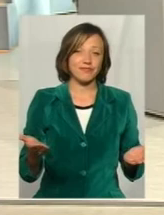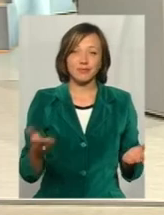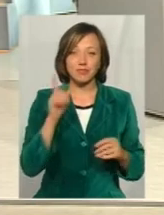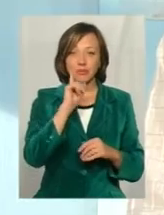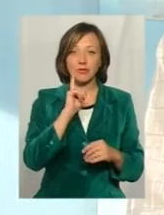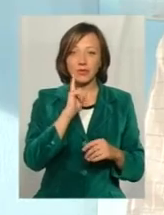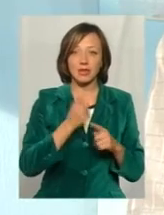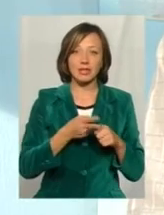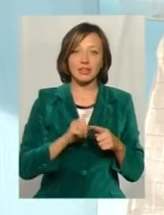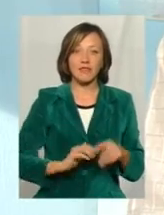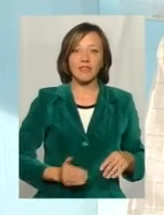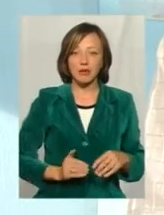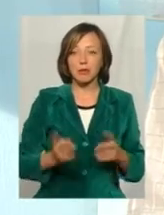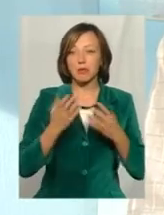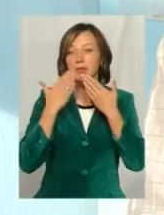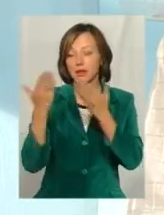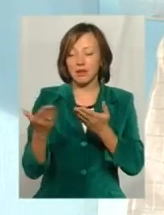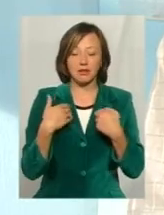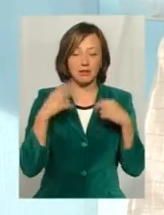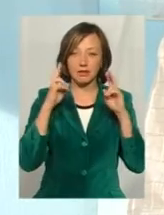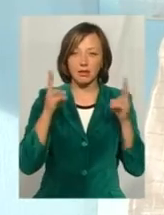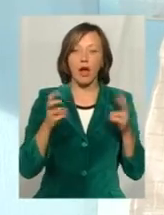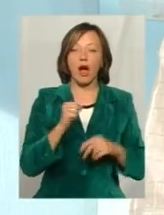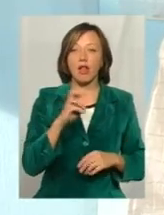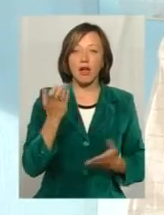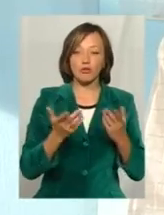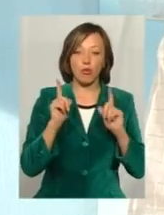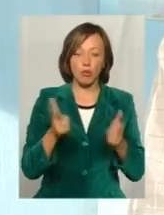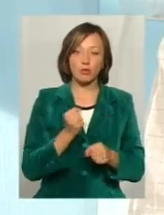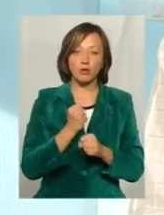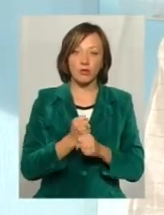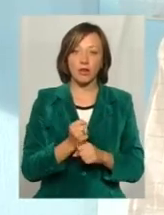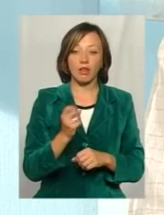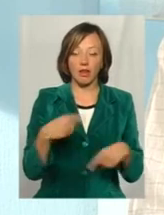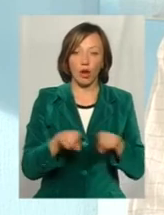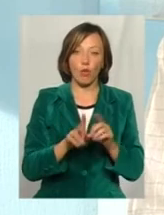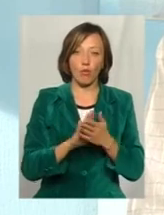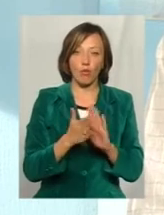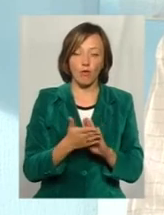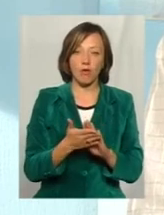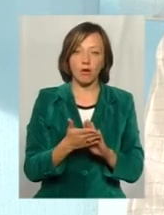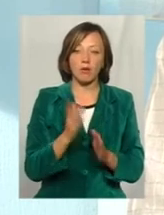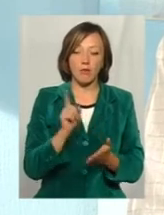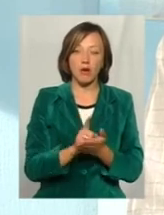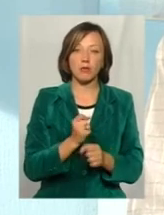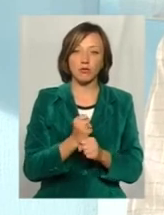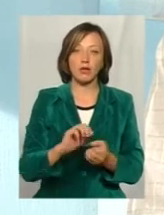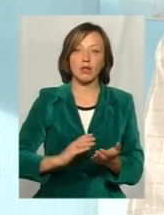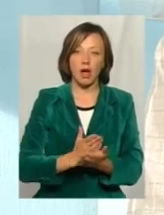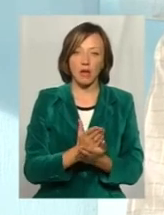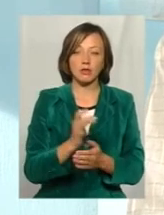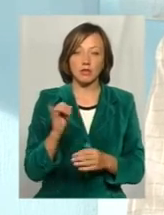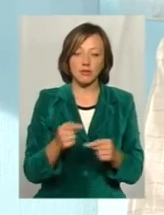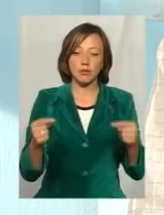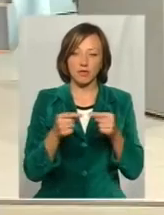їх це влаштовується, якби їм треба питання задавати. Але якщо вони погодились працювати на таких умовах, то вони мають працювати якісно відповідно до